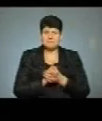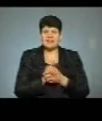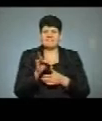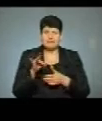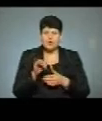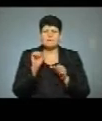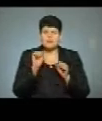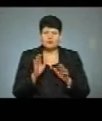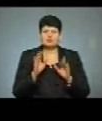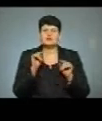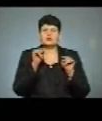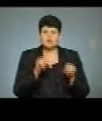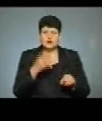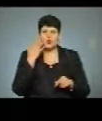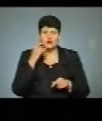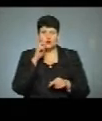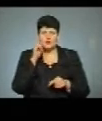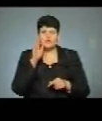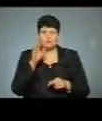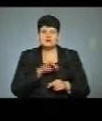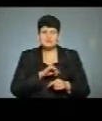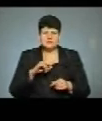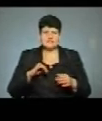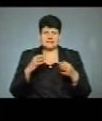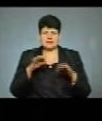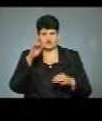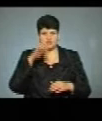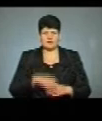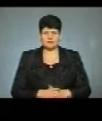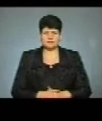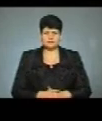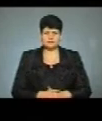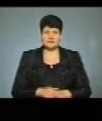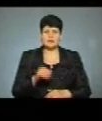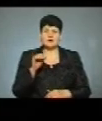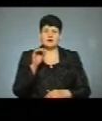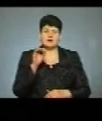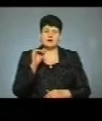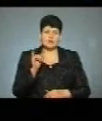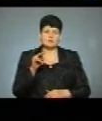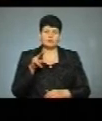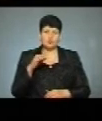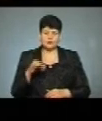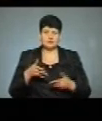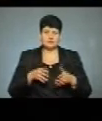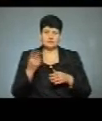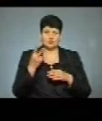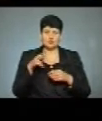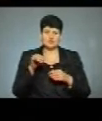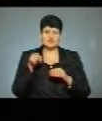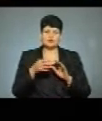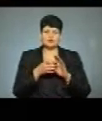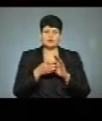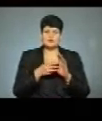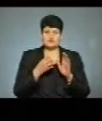може бути тільки тоді, коли Україна буде самостійною, незалежною державою. Іван Пулюй народився 2 лютого 1845 року